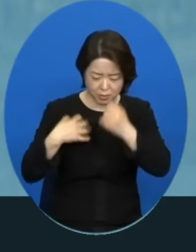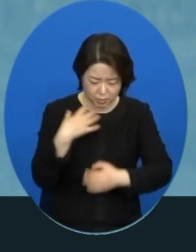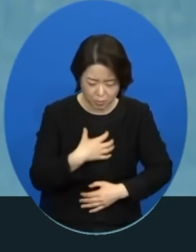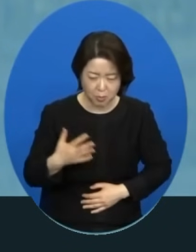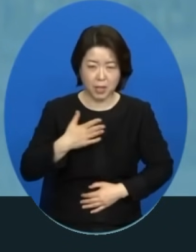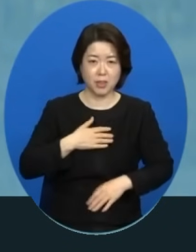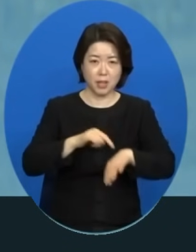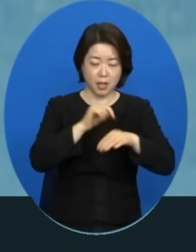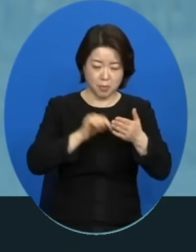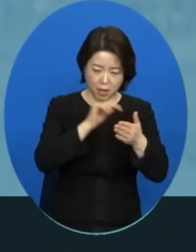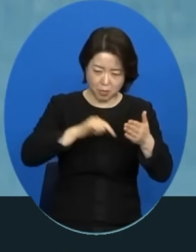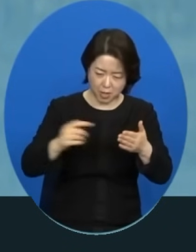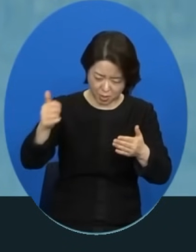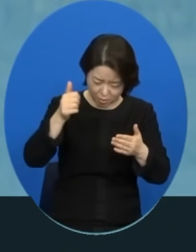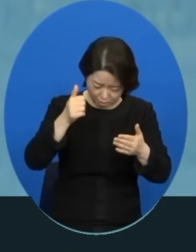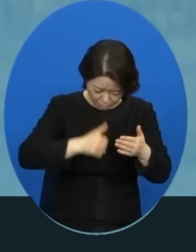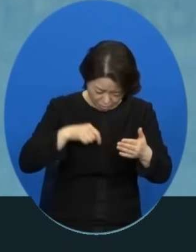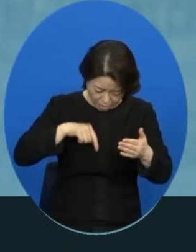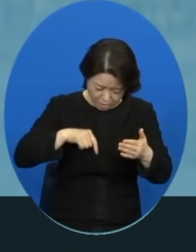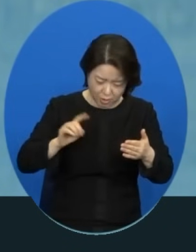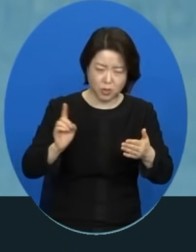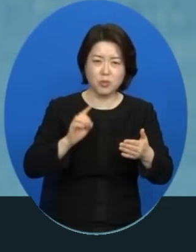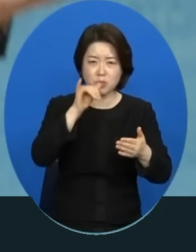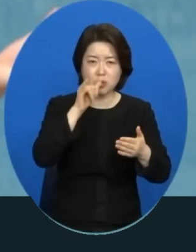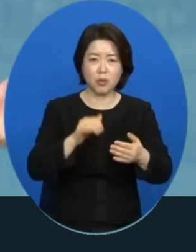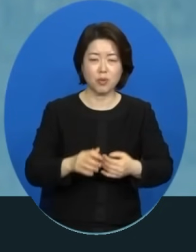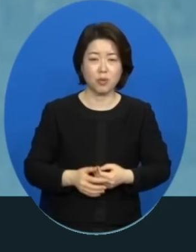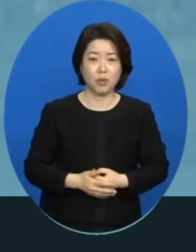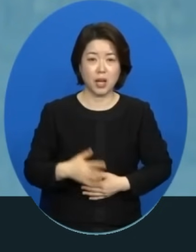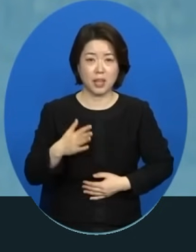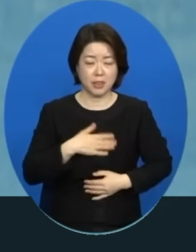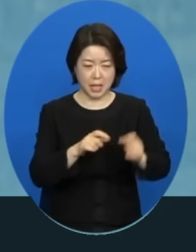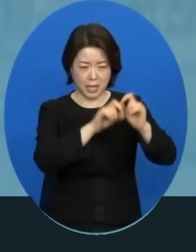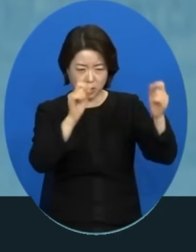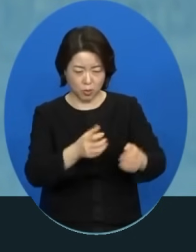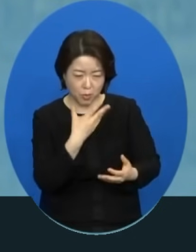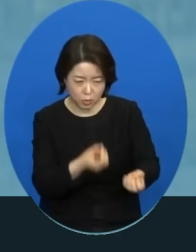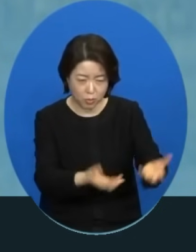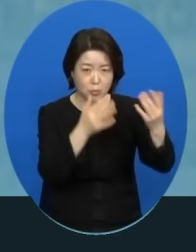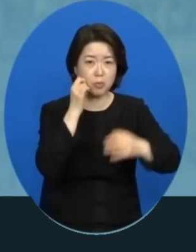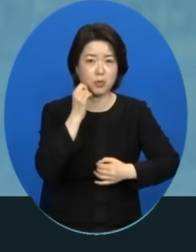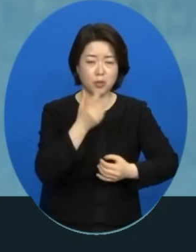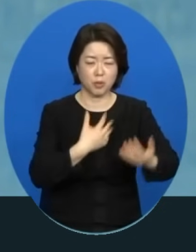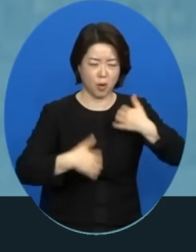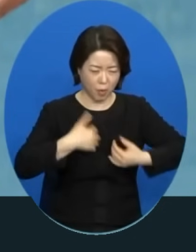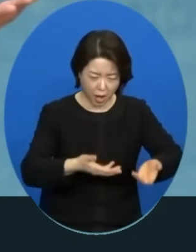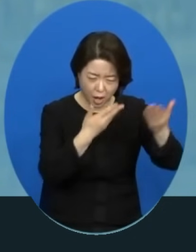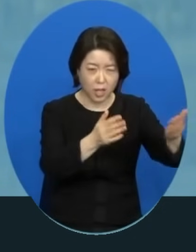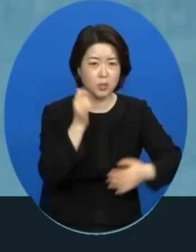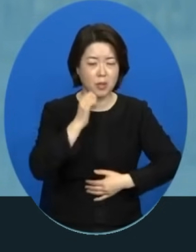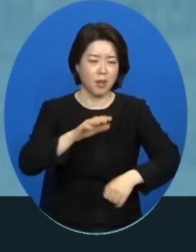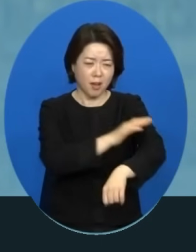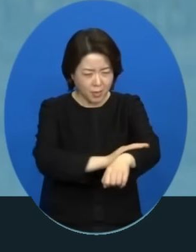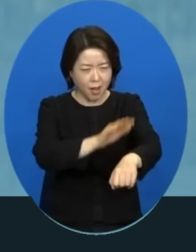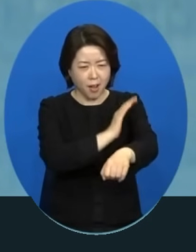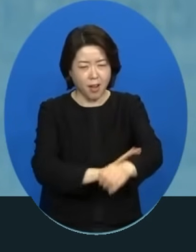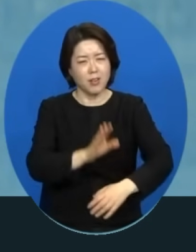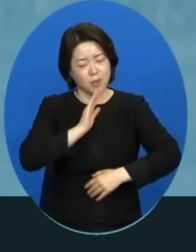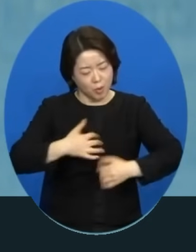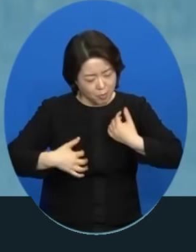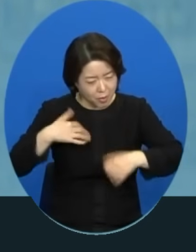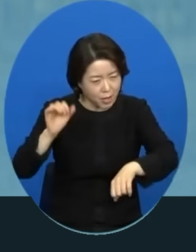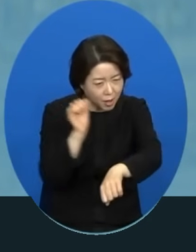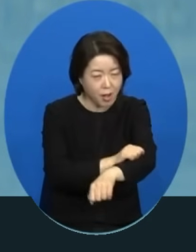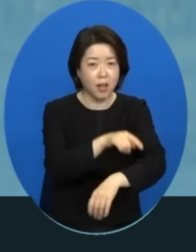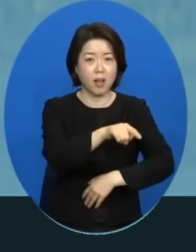안에 이런 것이 들어와 있구나. 내 동역자를 축복하지 못하고 축하해 주지 못하고, 잘됐다, 너무 잘된 일이다